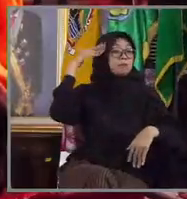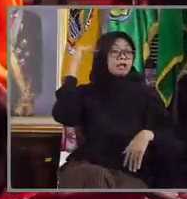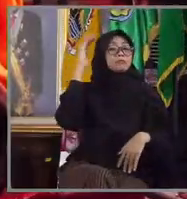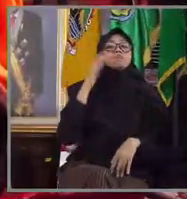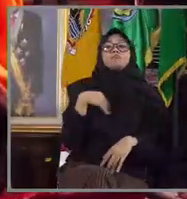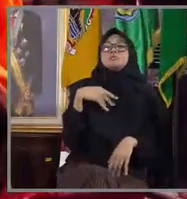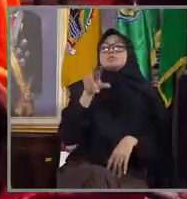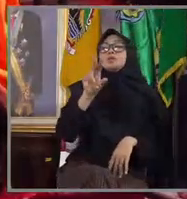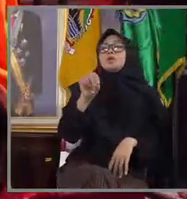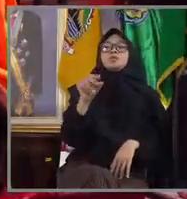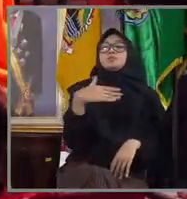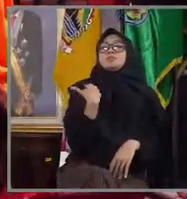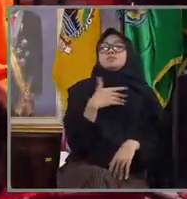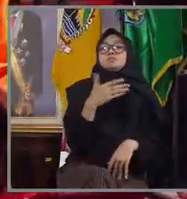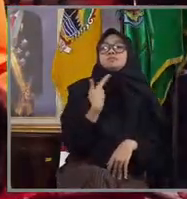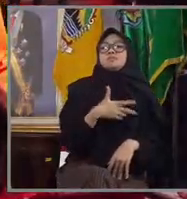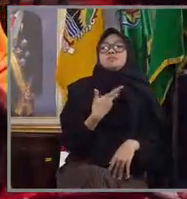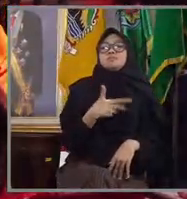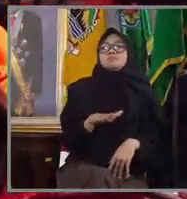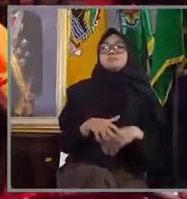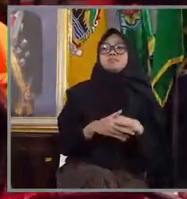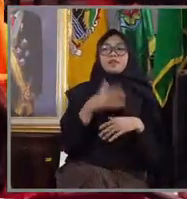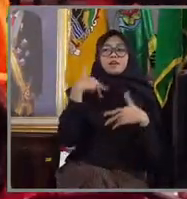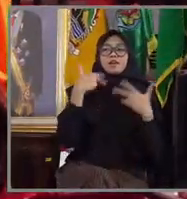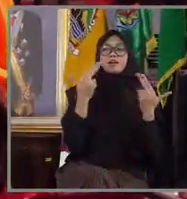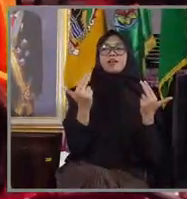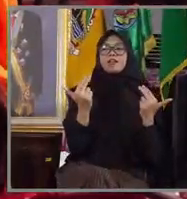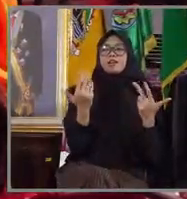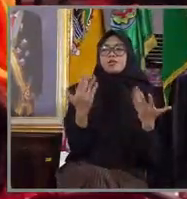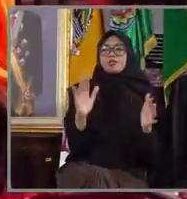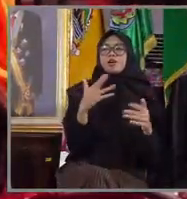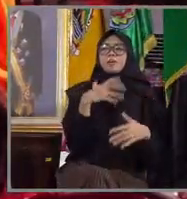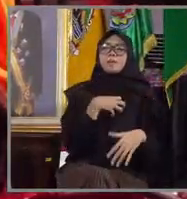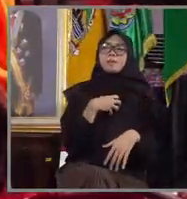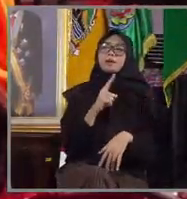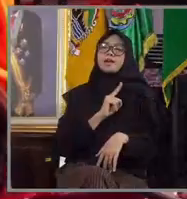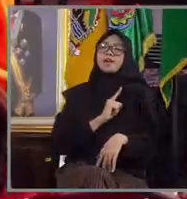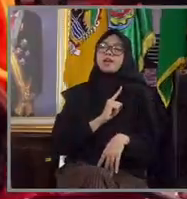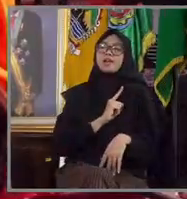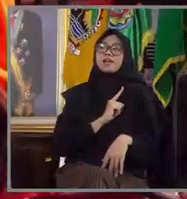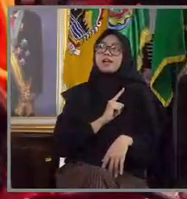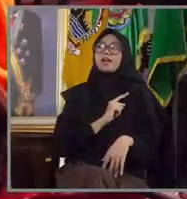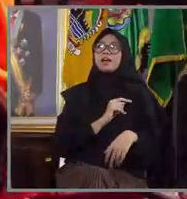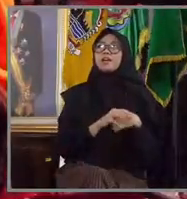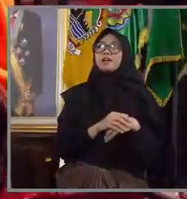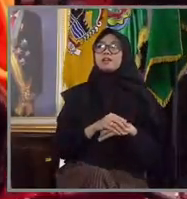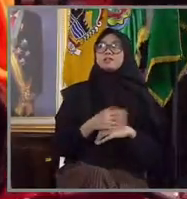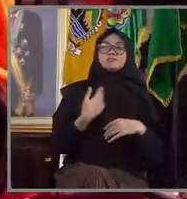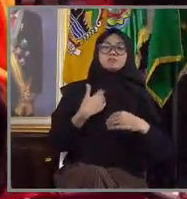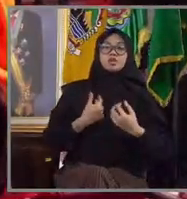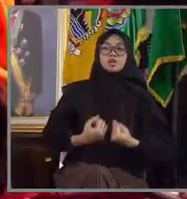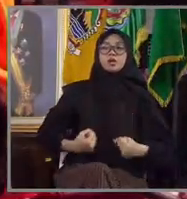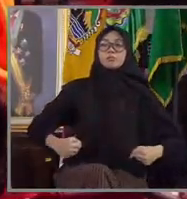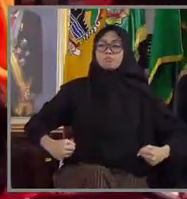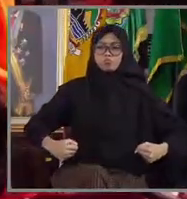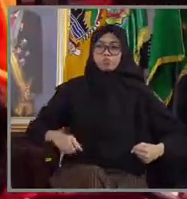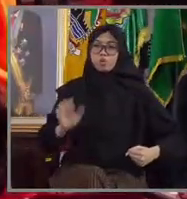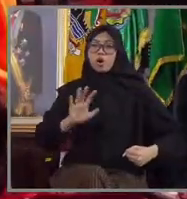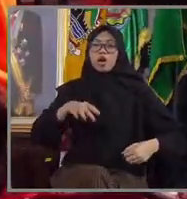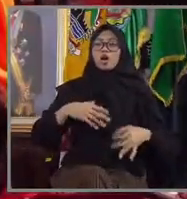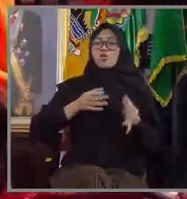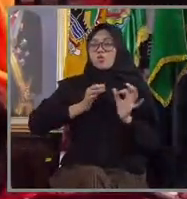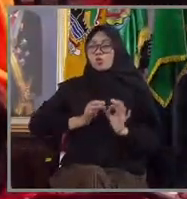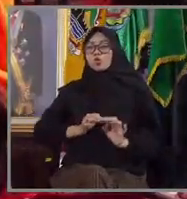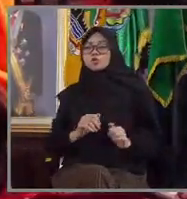Kita 30 tahun nungguin lu keren jadi kita pede Pagan enggak kebo sih enggak papa kurus lebih asyik